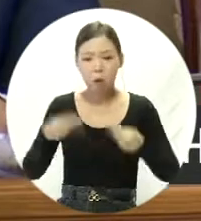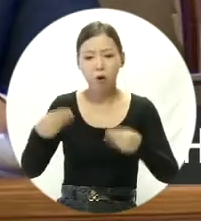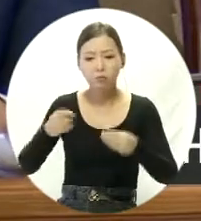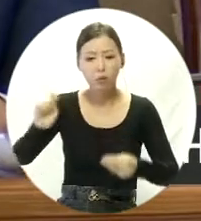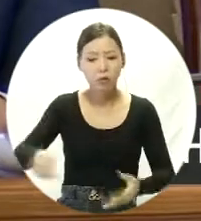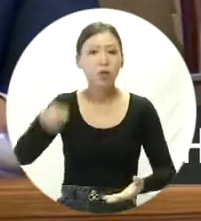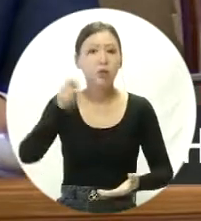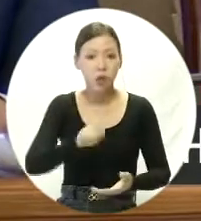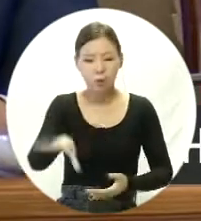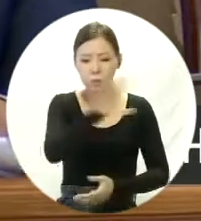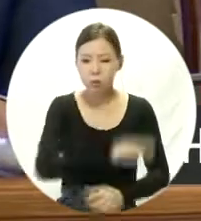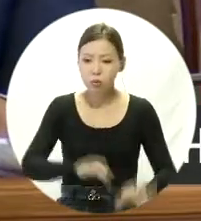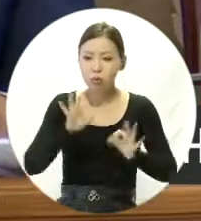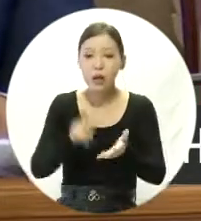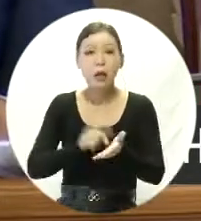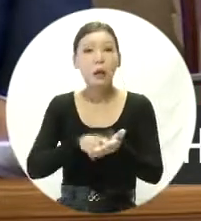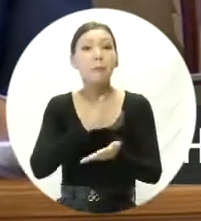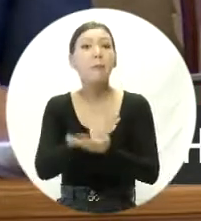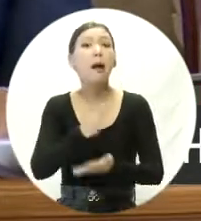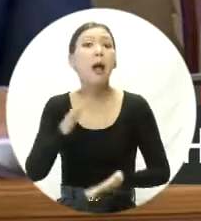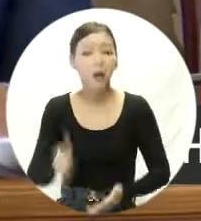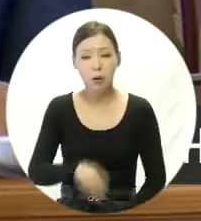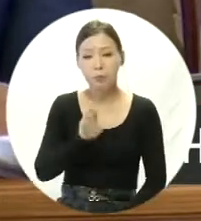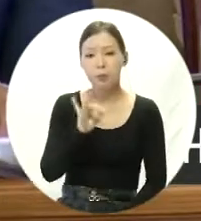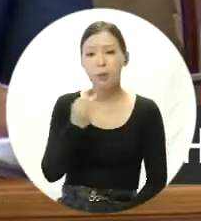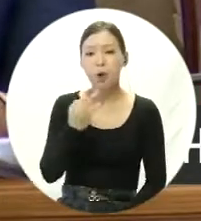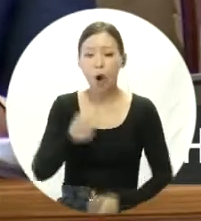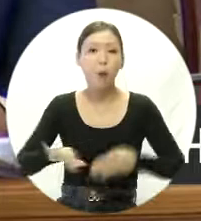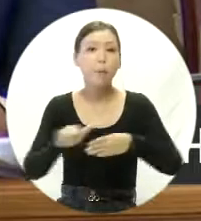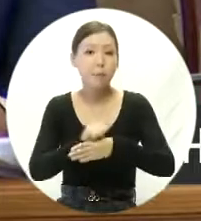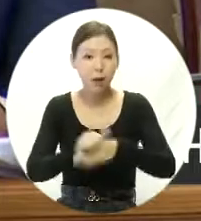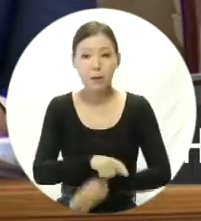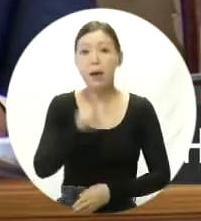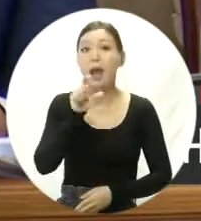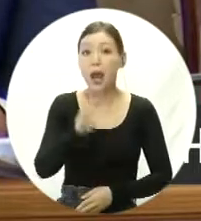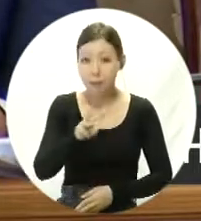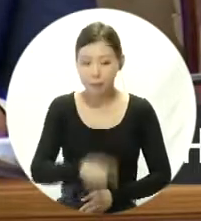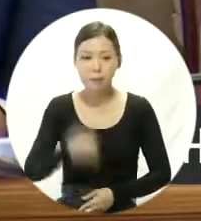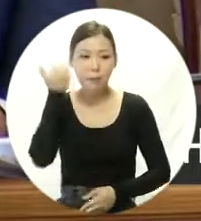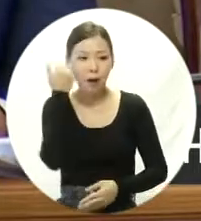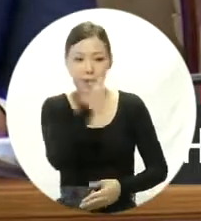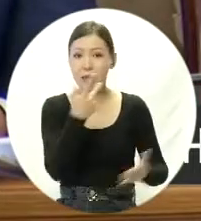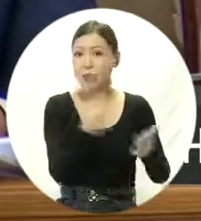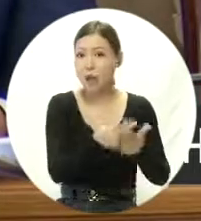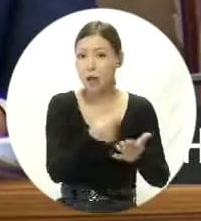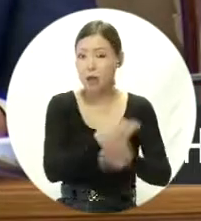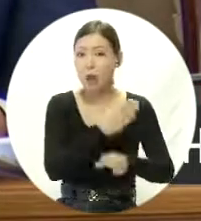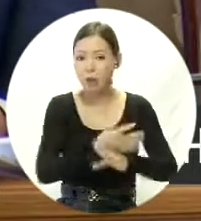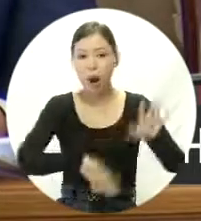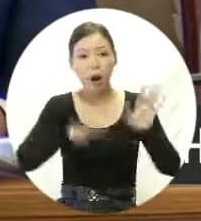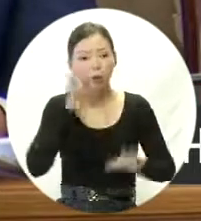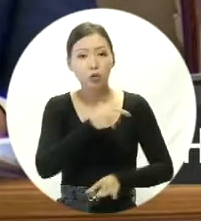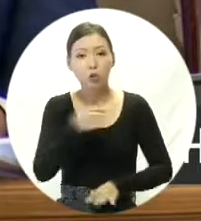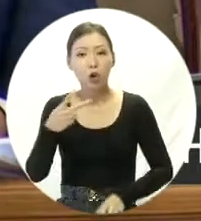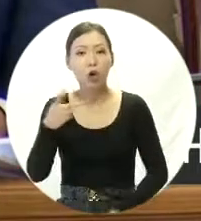сав зүв зөкстэй хэрэгжилж гин үү? За тэгээ ялангуяа одоо био бэлтгэмэл одоо имийг малт тариад 14-өөс 21 оны